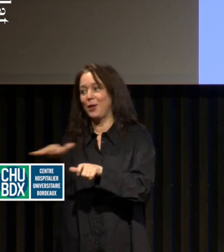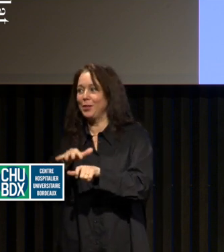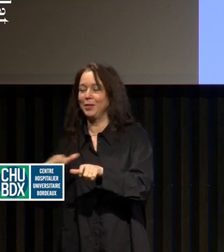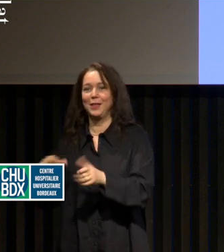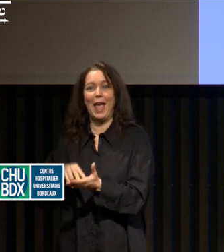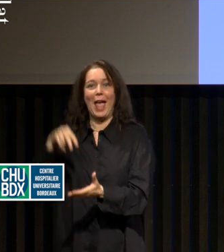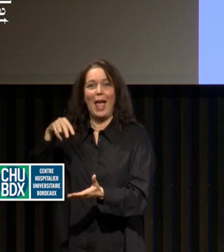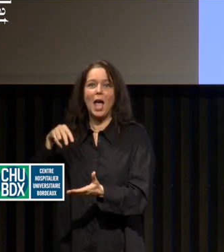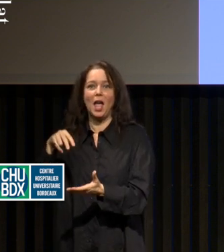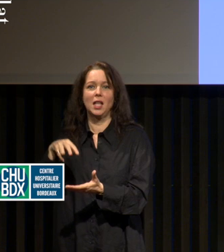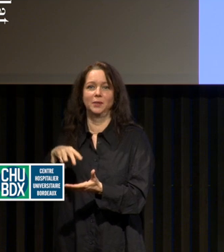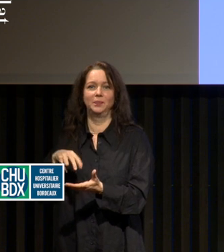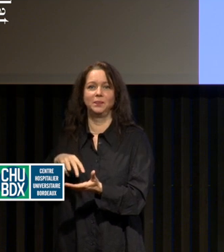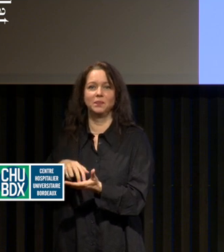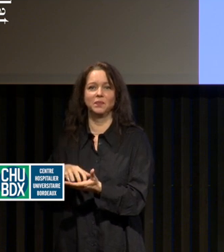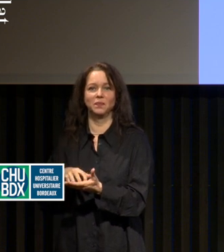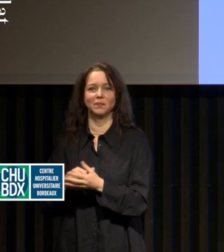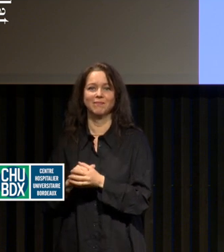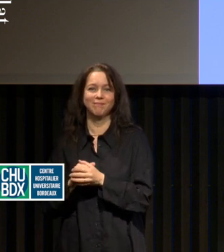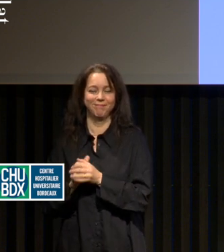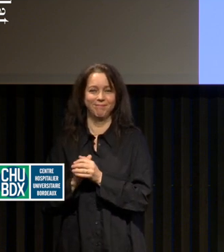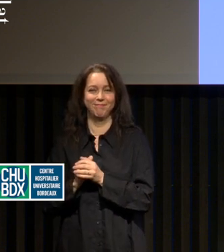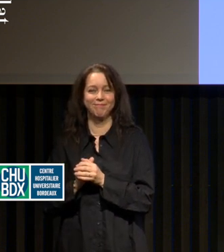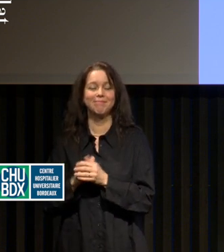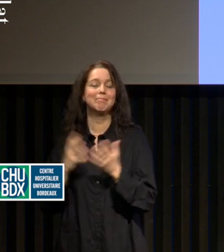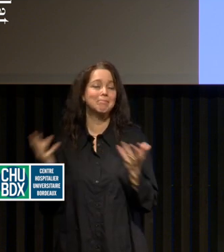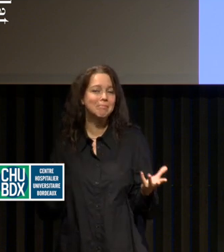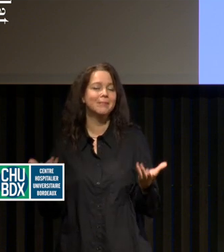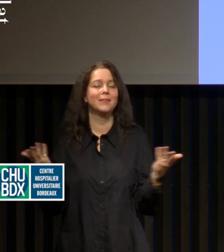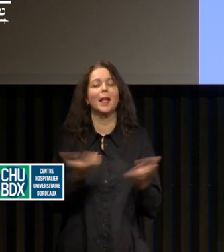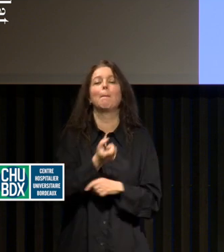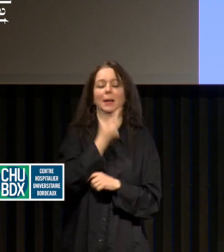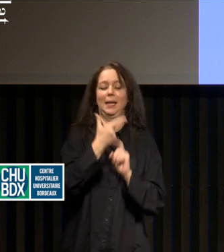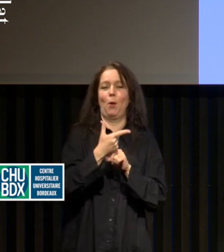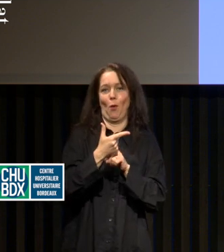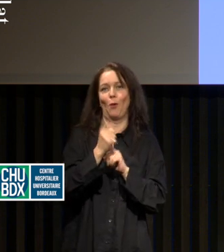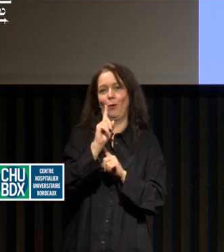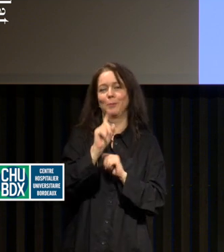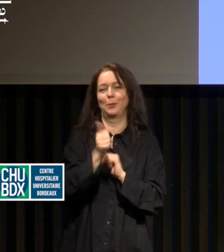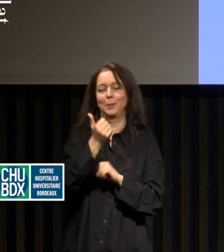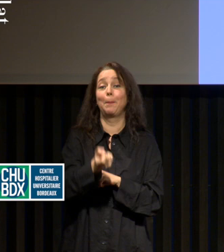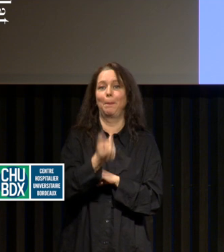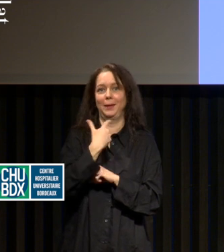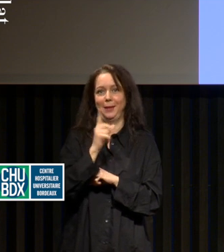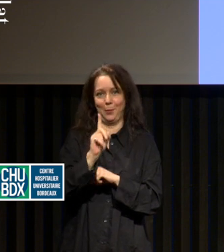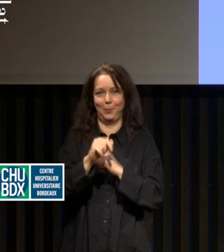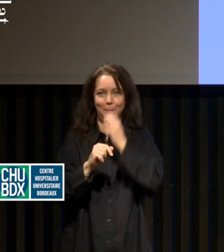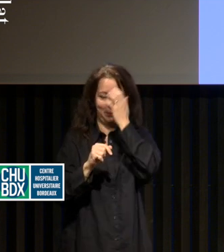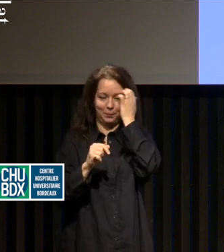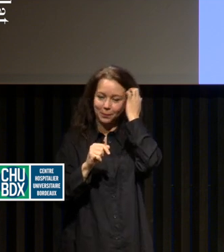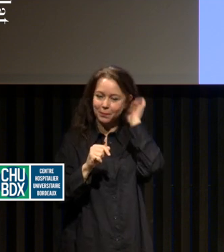l'enthousiasme retombe un peu. Donc, c'est un médicament. Ça veut dire que d'abord, ça doit être un traitement